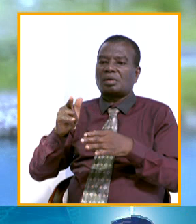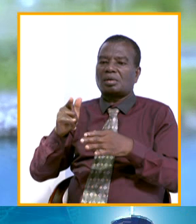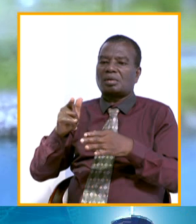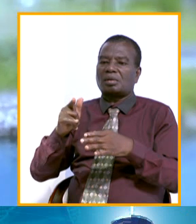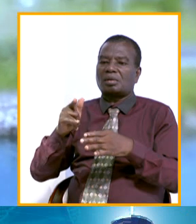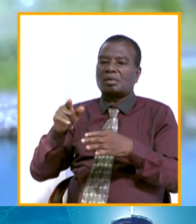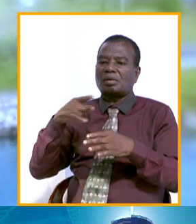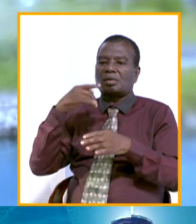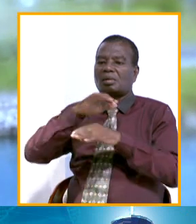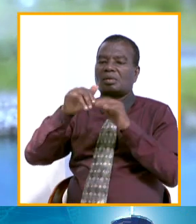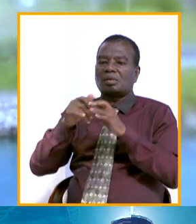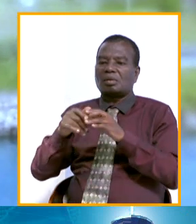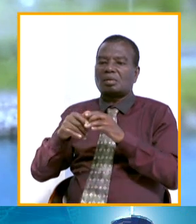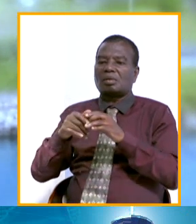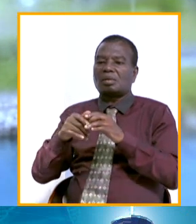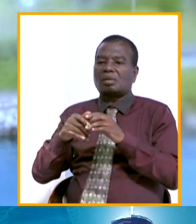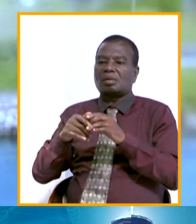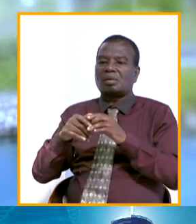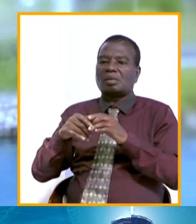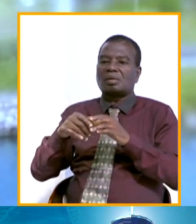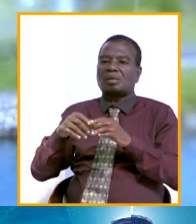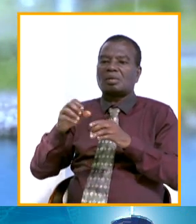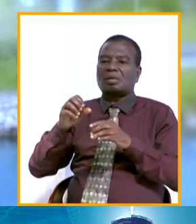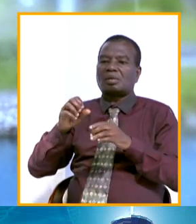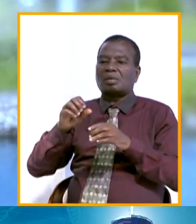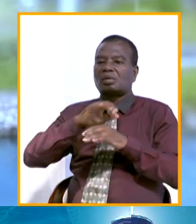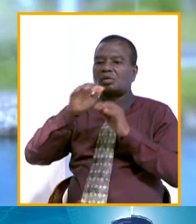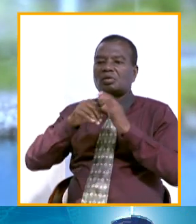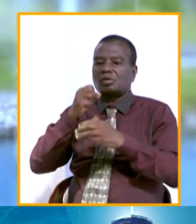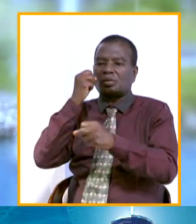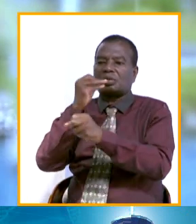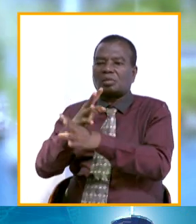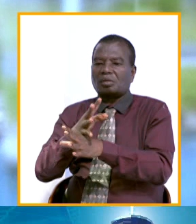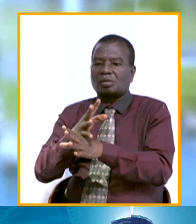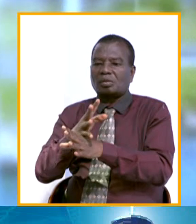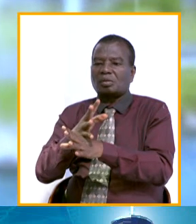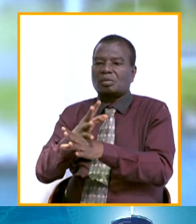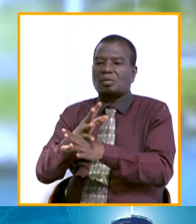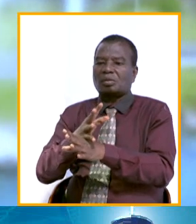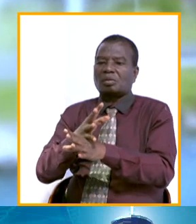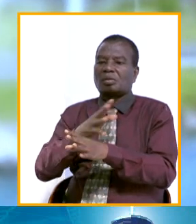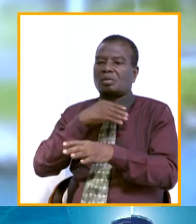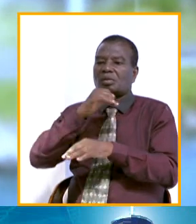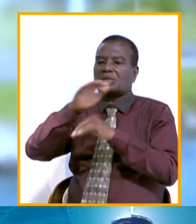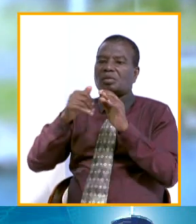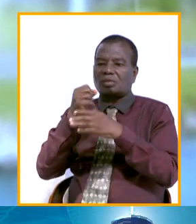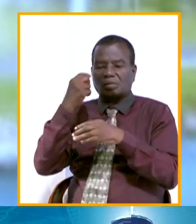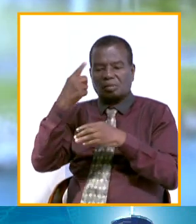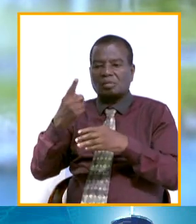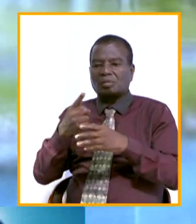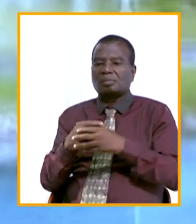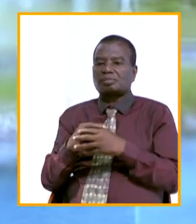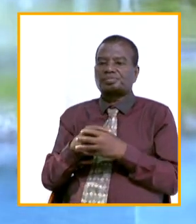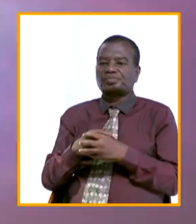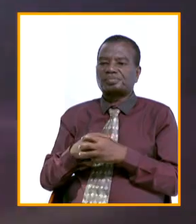d'Ivoire. Tout comme ses coéquipiers, Serge Aurier est prêt. Patrice Baumel, lui, pense que ses poulains ont tout pour surprendre les Bleus.